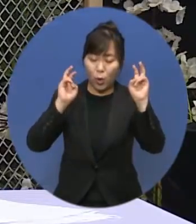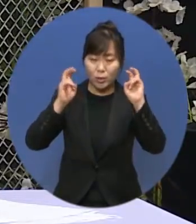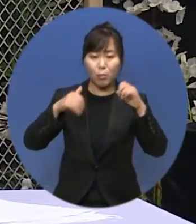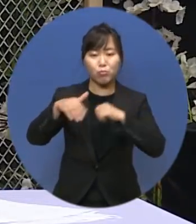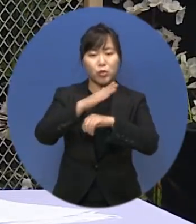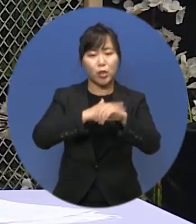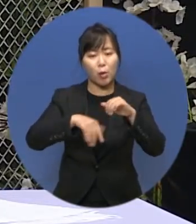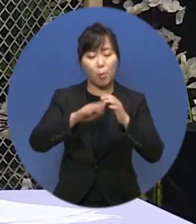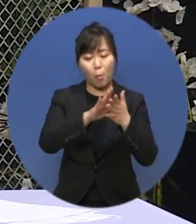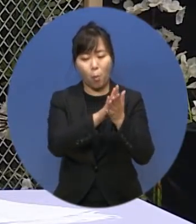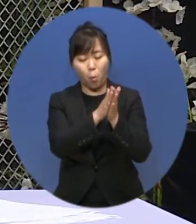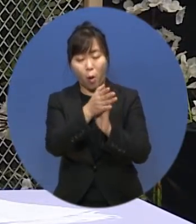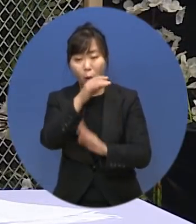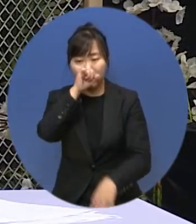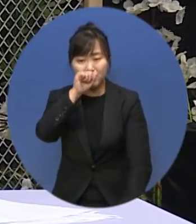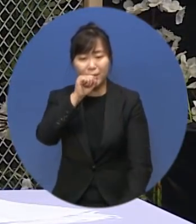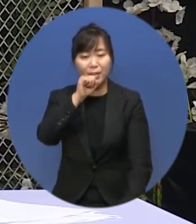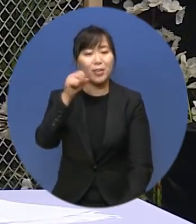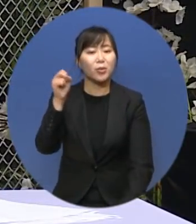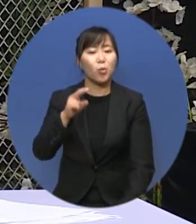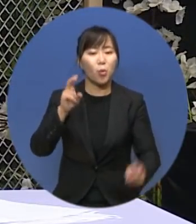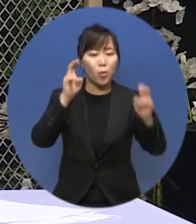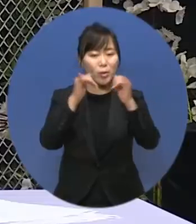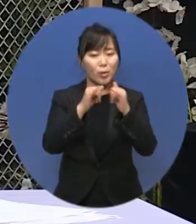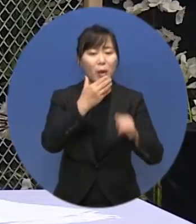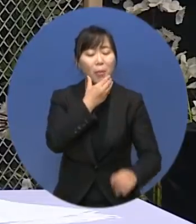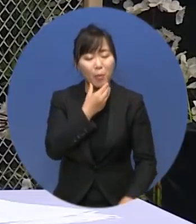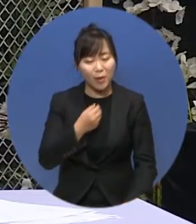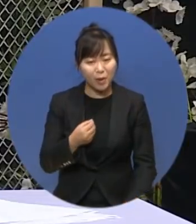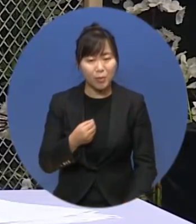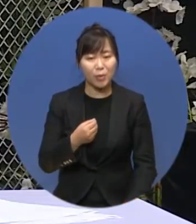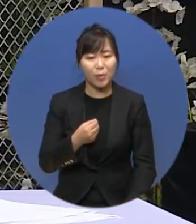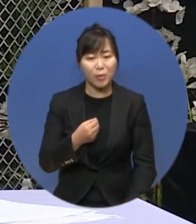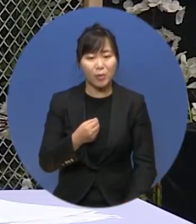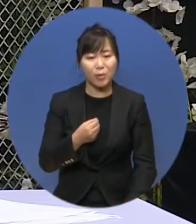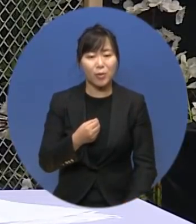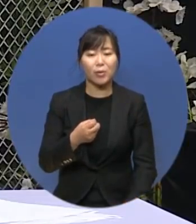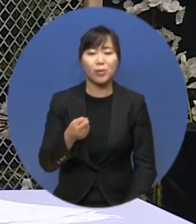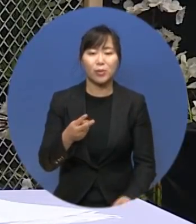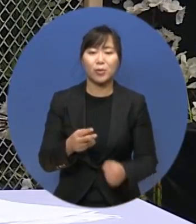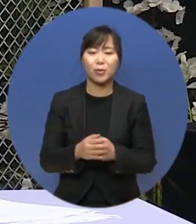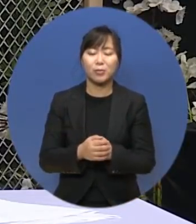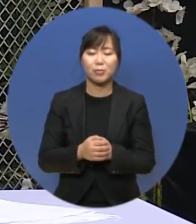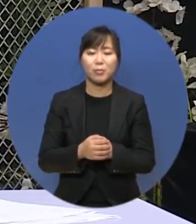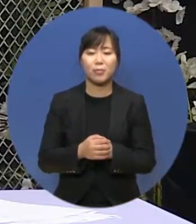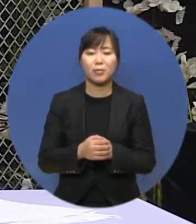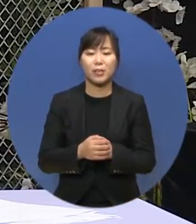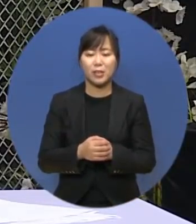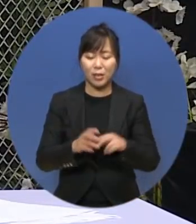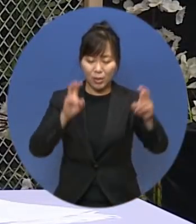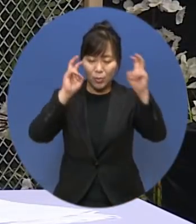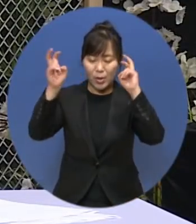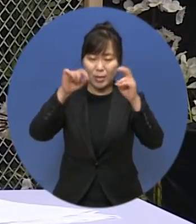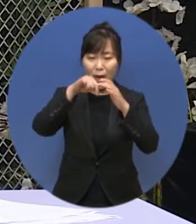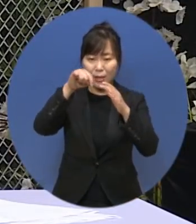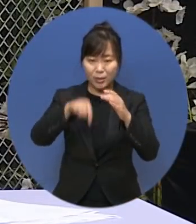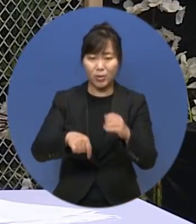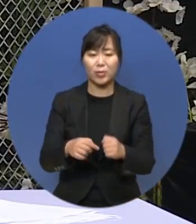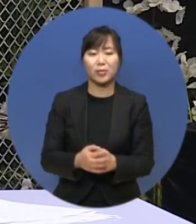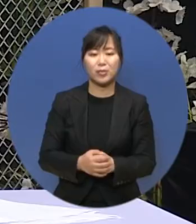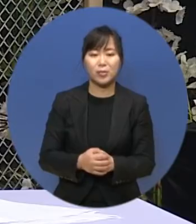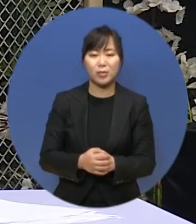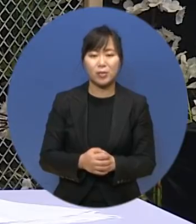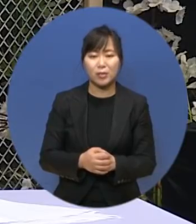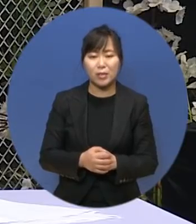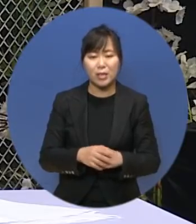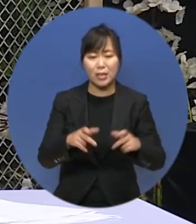굉장히 좋아졌습니다. 그리고 이제 회사원들도 굉장히 행복해하고 그러니까 회사에서